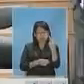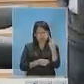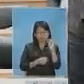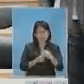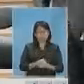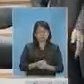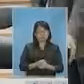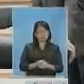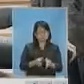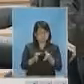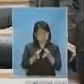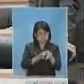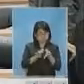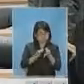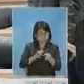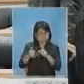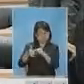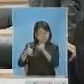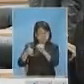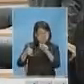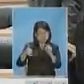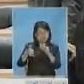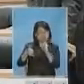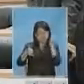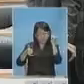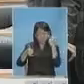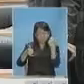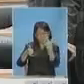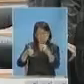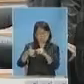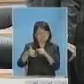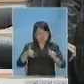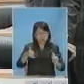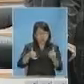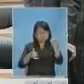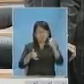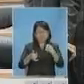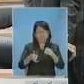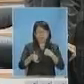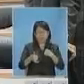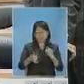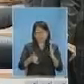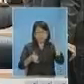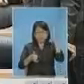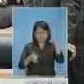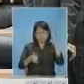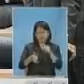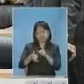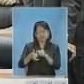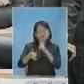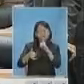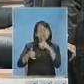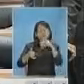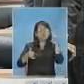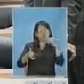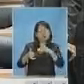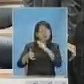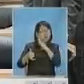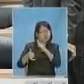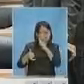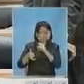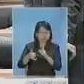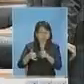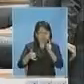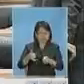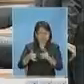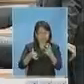เผื่อเคลียร์ให้ท่านผู้กำลังพิปได้เข้าใจว่าเมื่อสักครู่ครั้งแรกผมประท้วงเพราะเากล่าวเทศนในสภาแต่ครั้งนี้